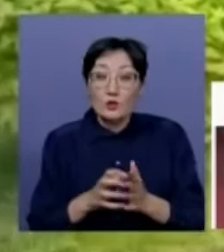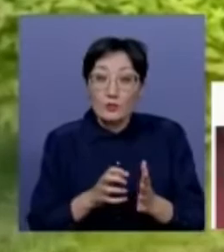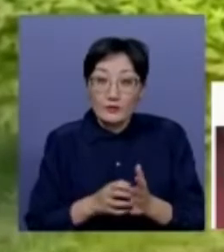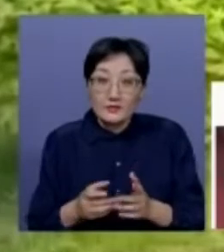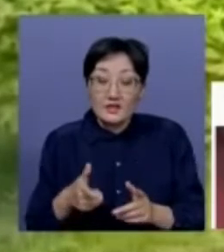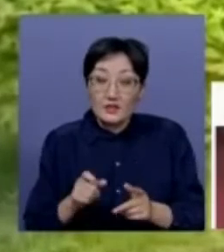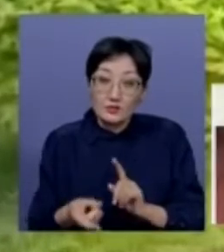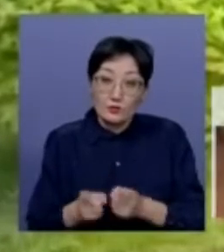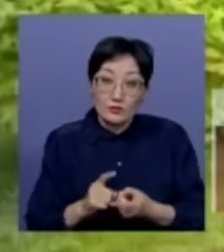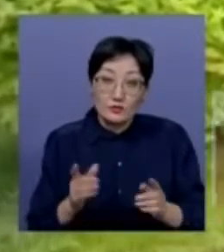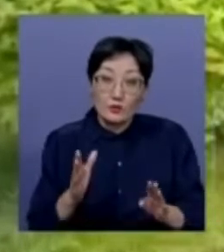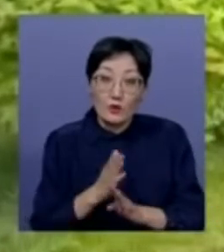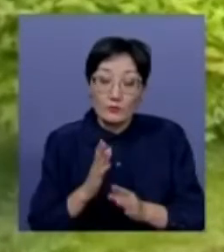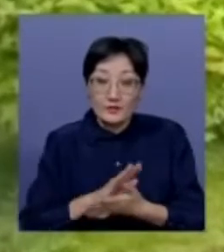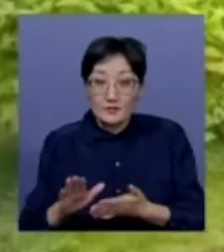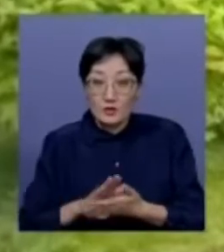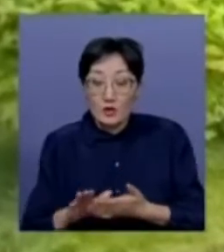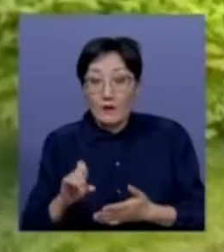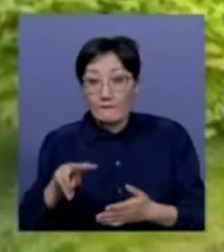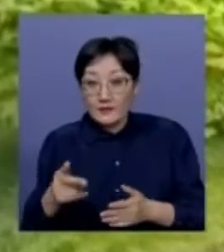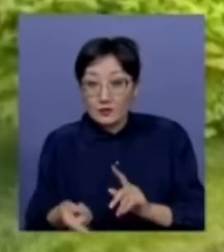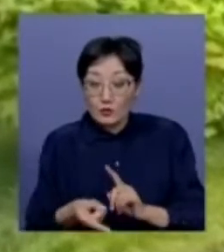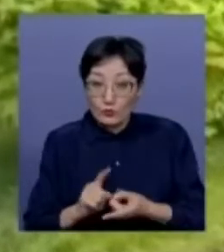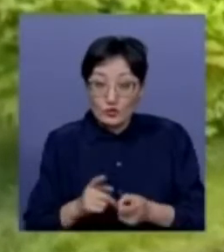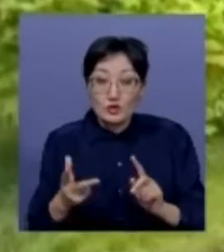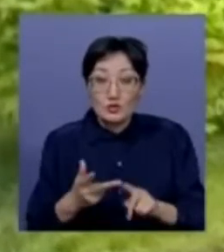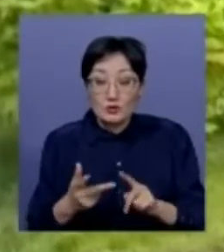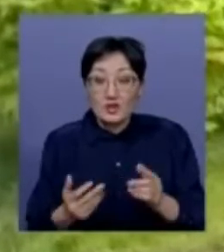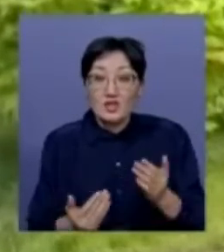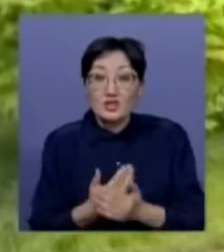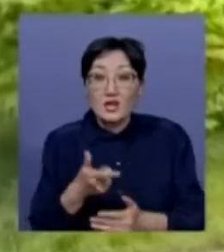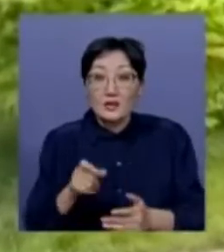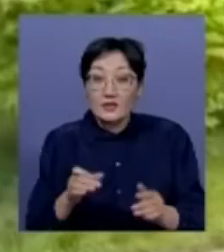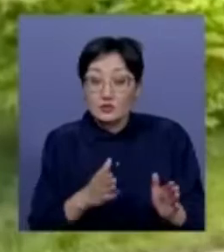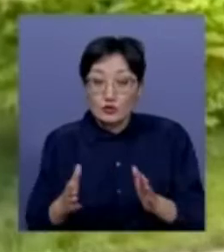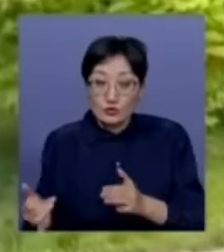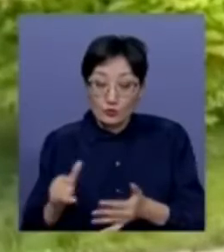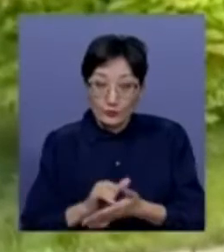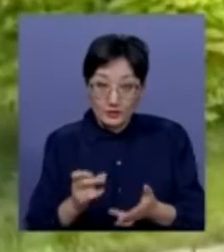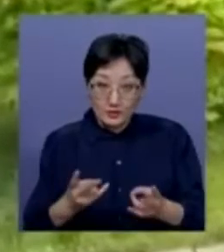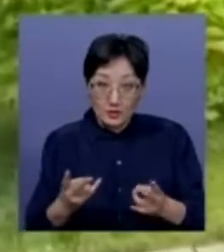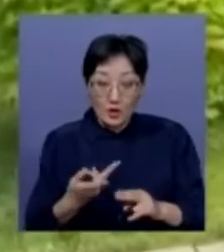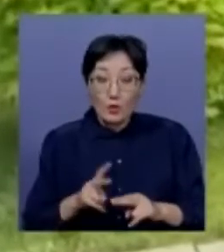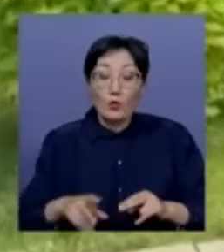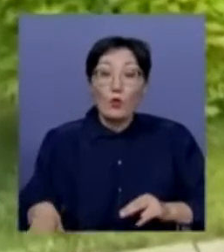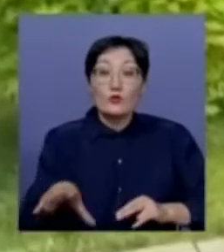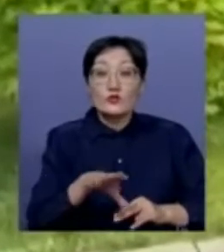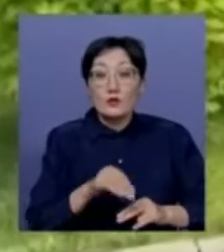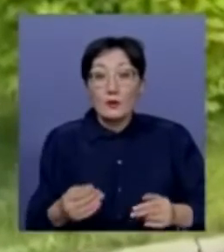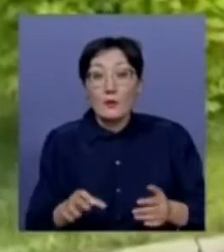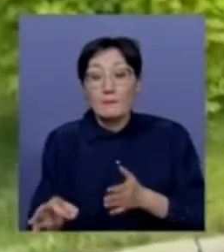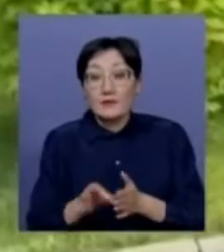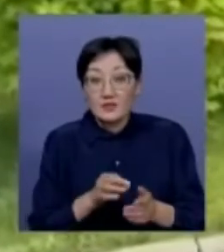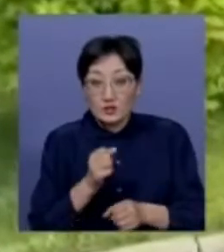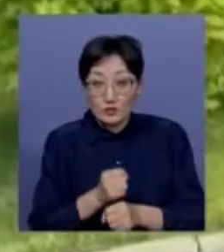көшу, екіншісі ауаны тазарту фильтріне өту болса, үшіншіден жаңа газ жүйесін орнатуға жет. Не болмаса осының барлығын бірден